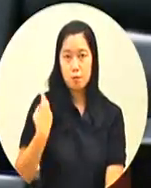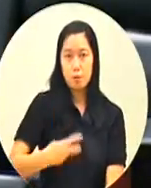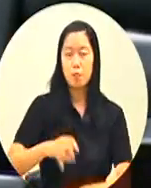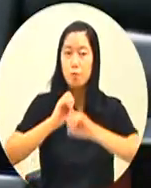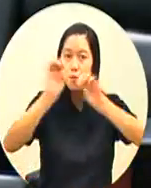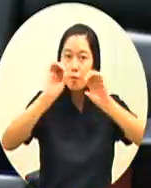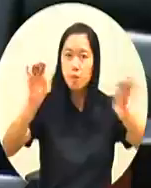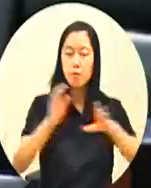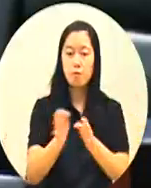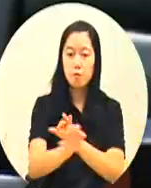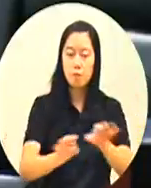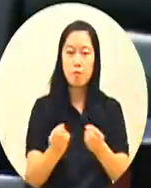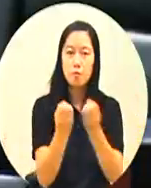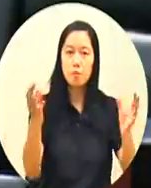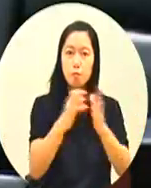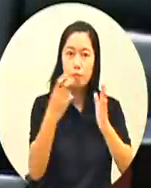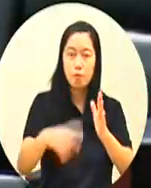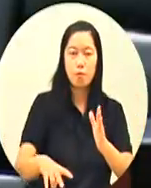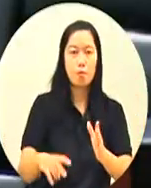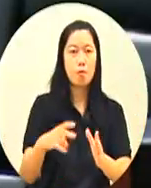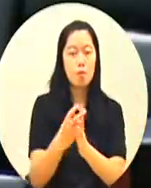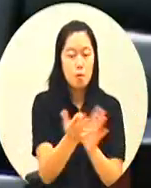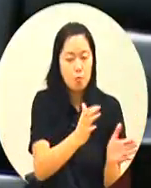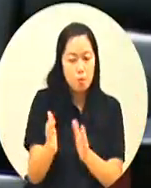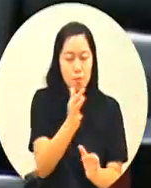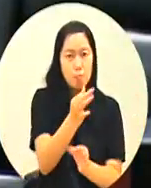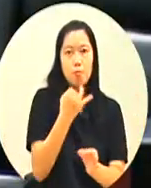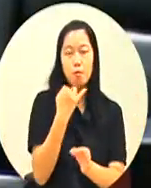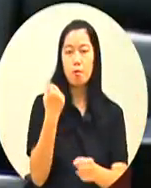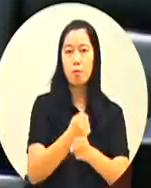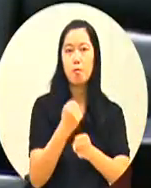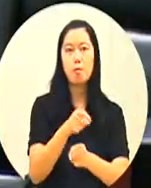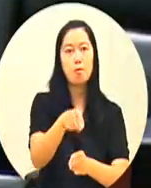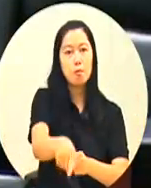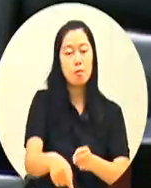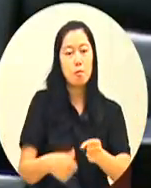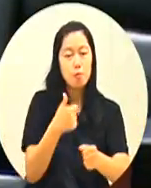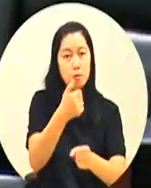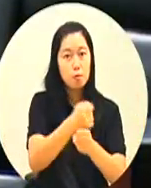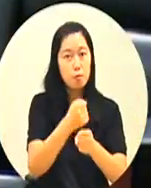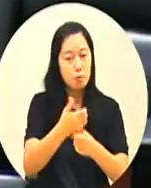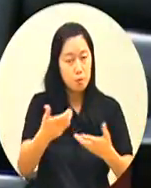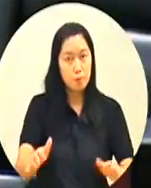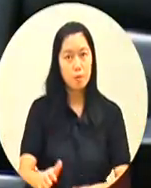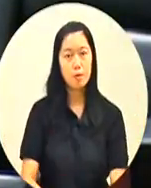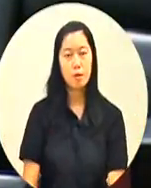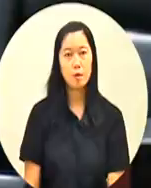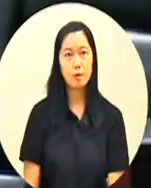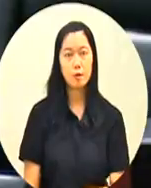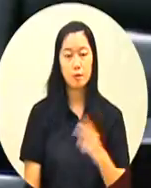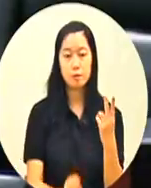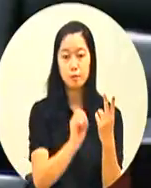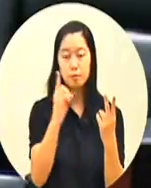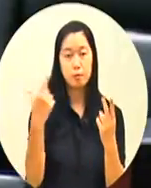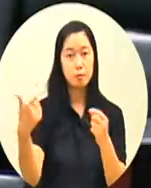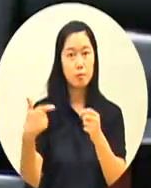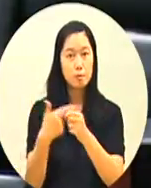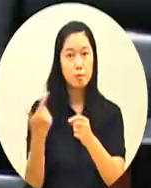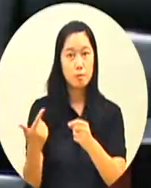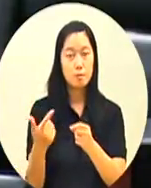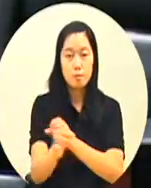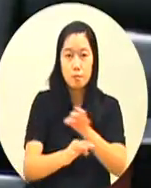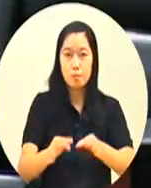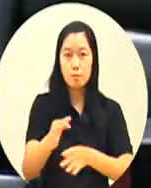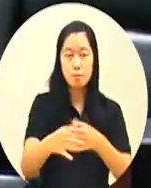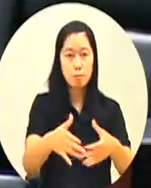金发局做好更多的准备去做这样的事情，那这个数字其实是在2016年经济部工业局它一个产